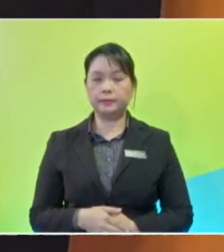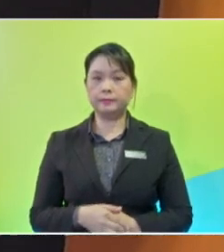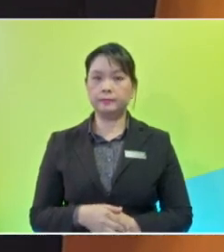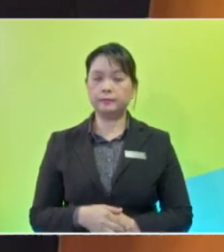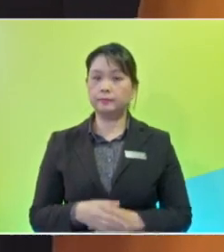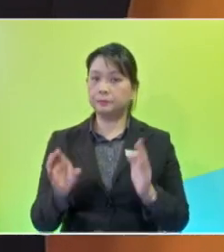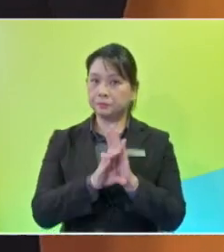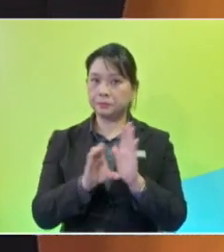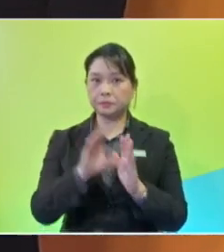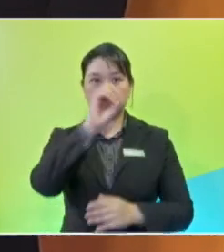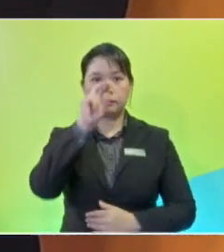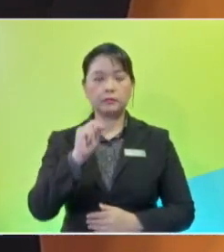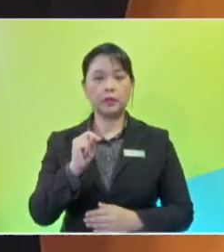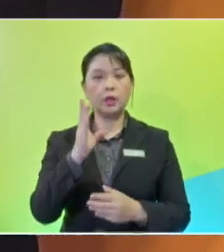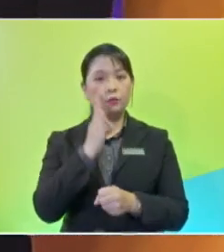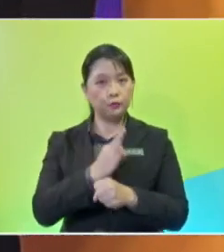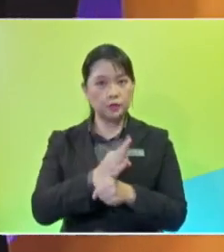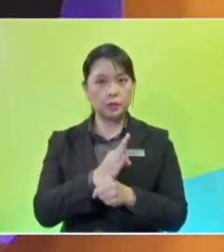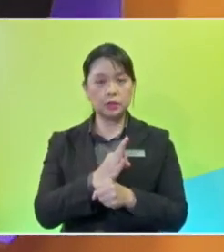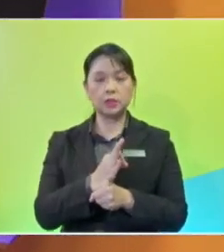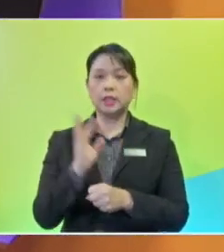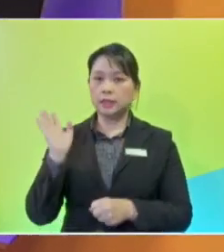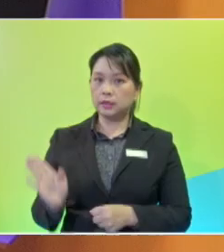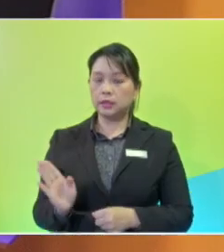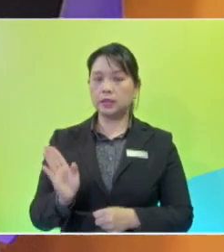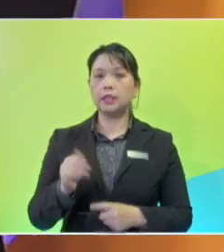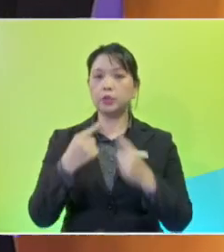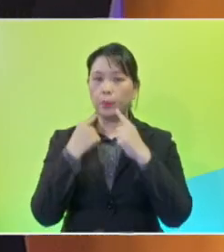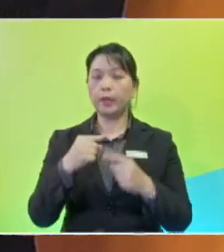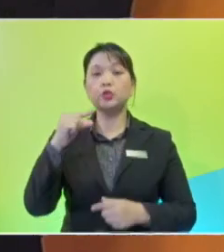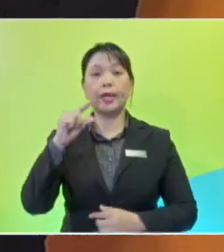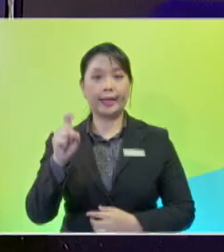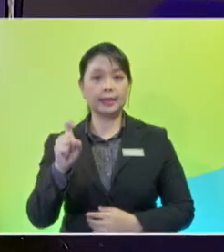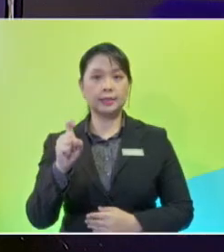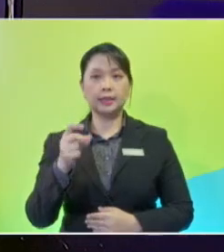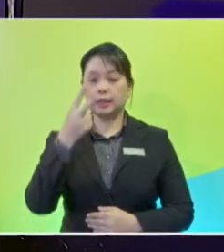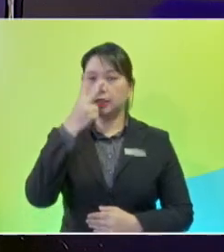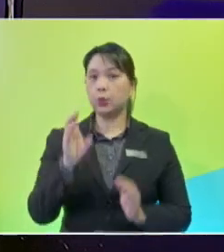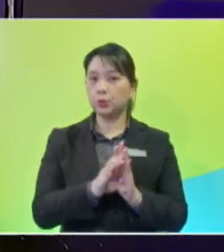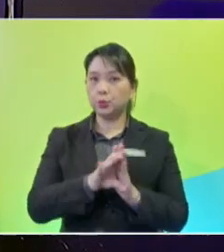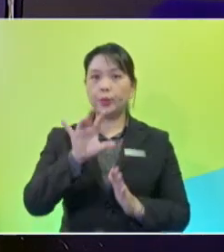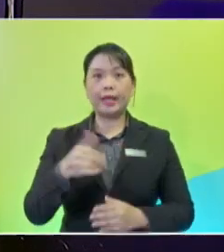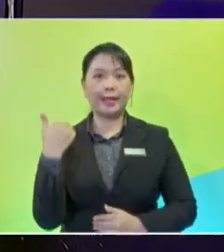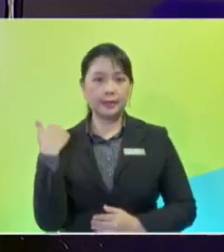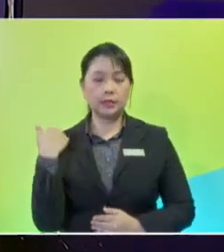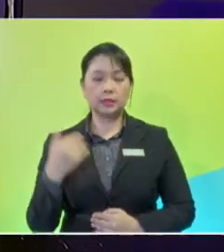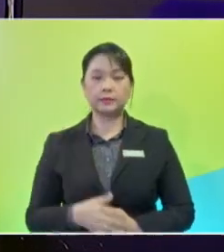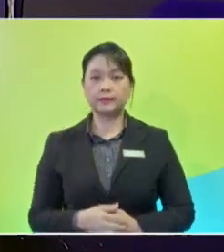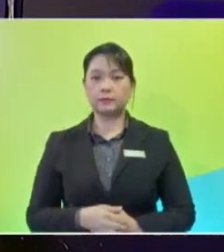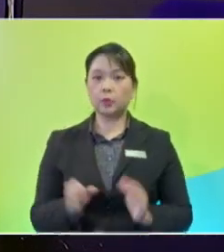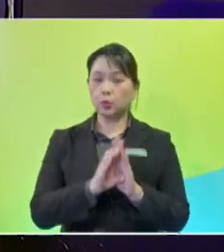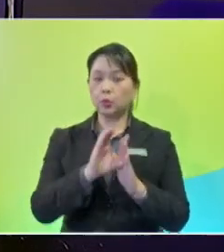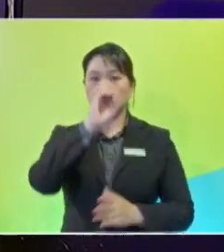dan fungsi yang ketiga maka inilah jawaban GX kita tengok lagi contoh yang ada Oke contoh soal 4